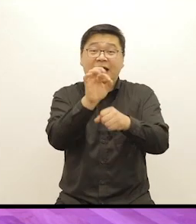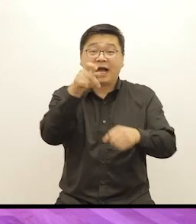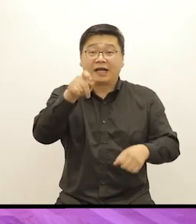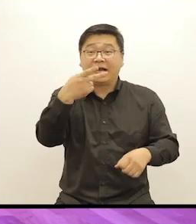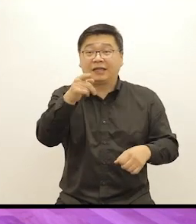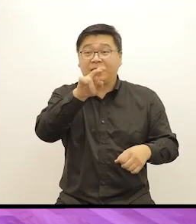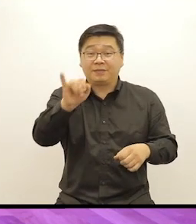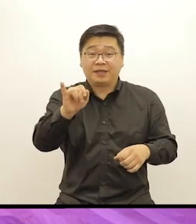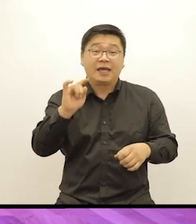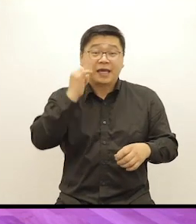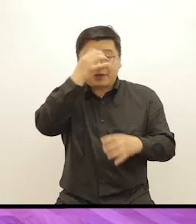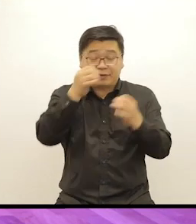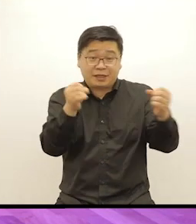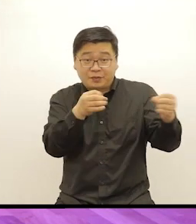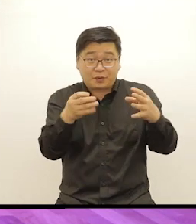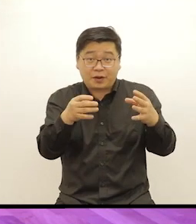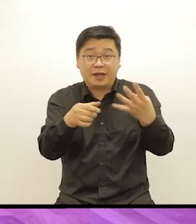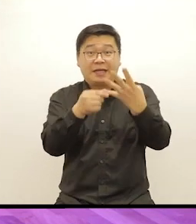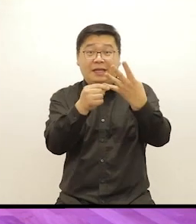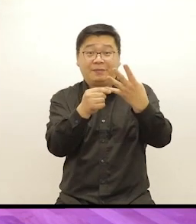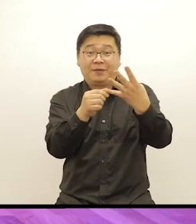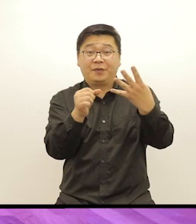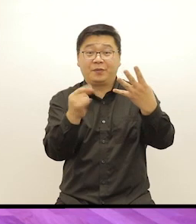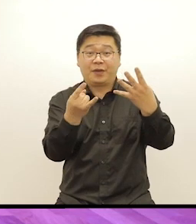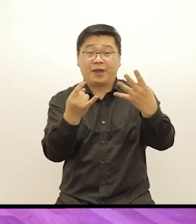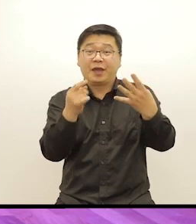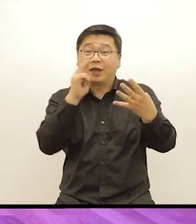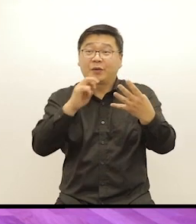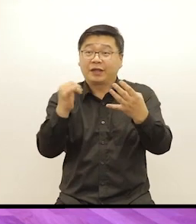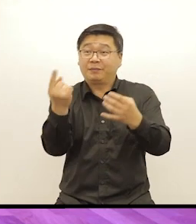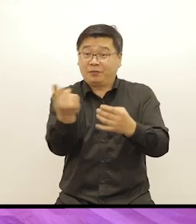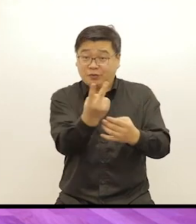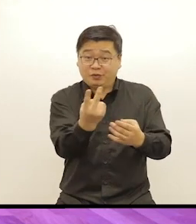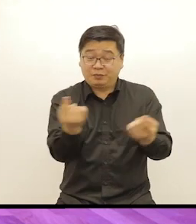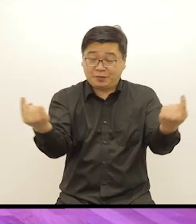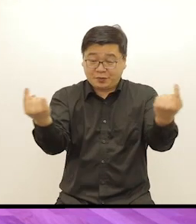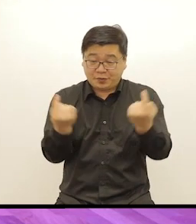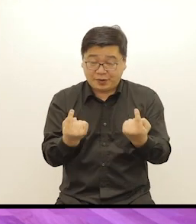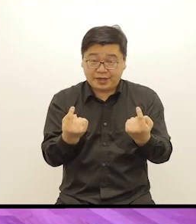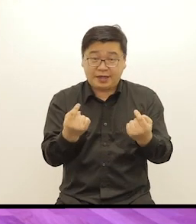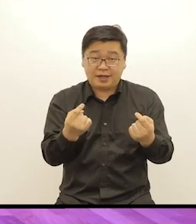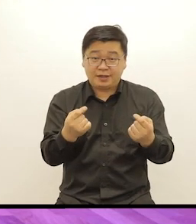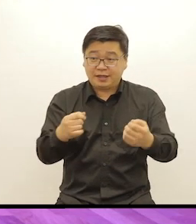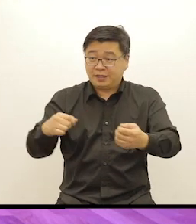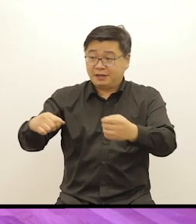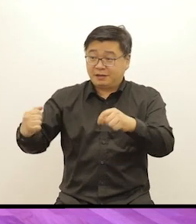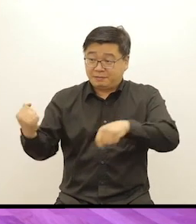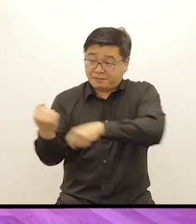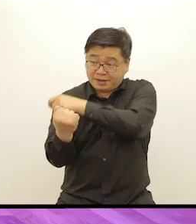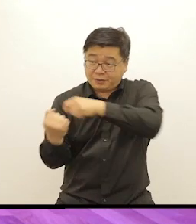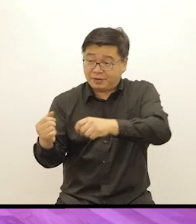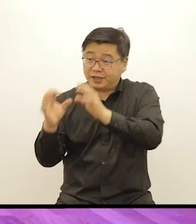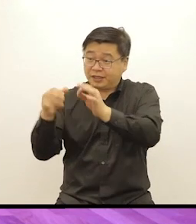시리즈 그 네 번째 시간으로 음악가 두 분과 함께 하고 있습니다. 바이올리니스트 김종원 씨